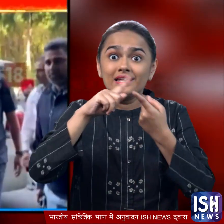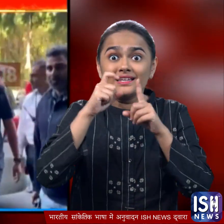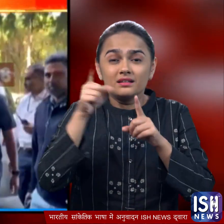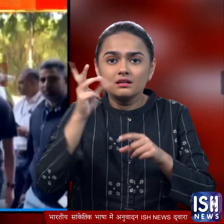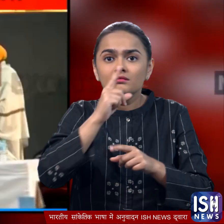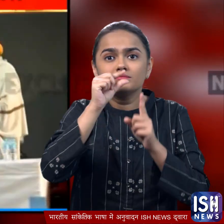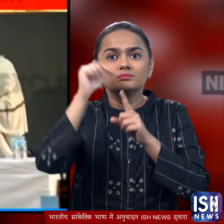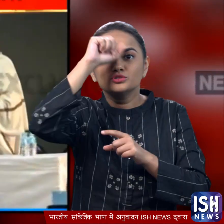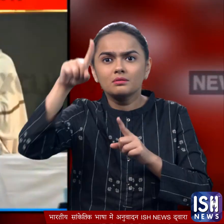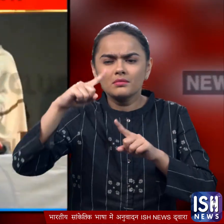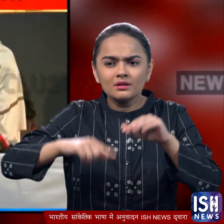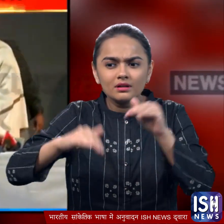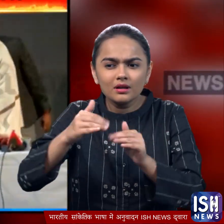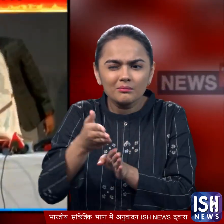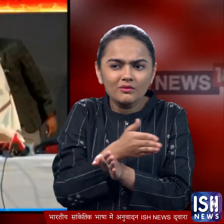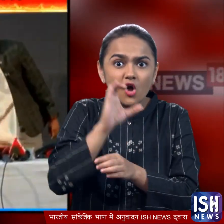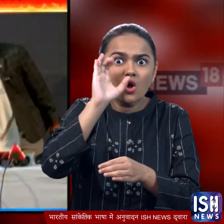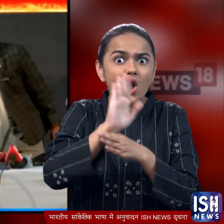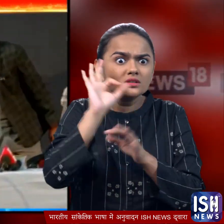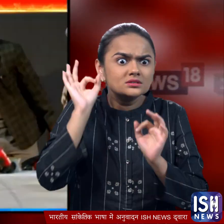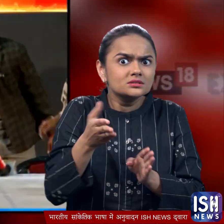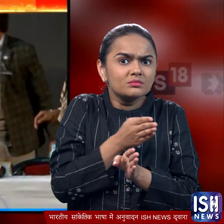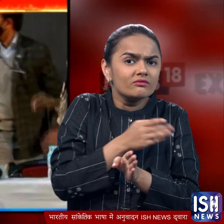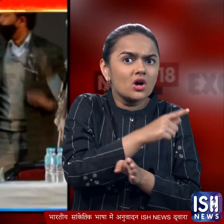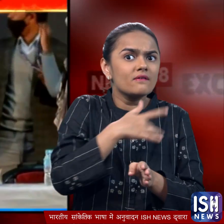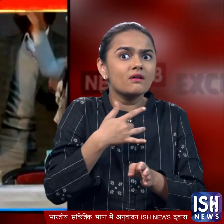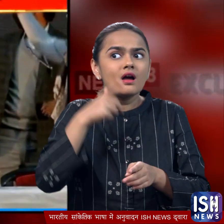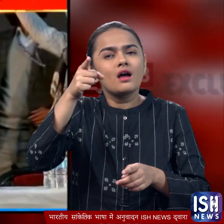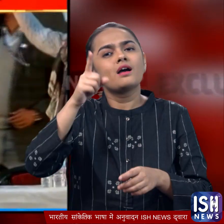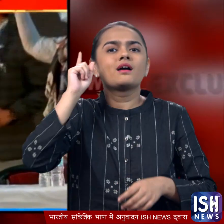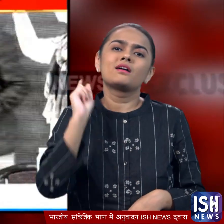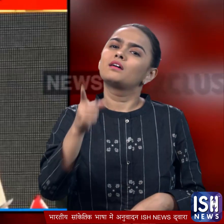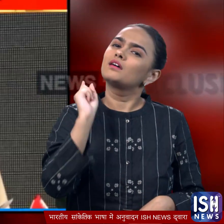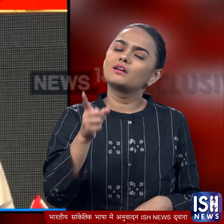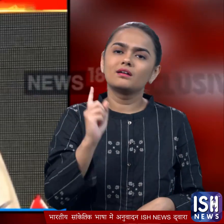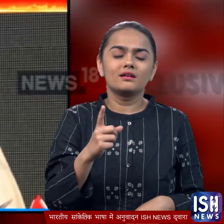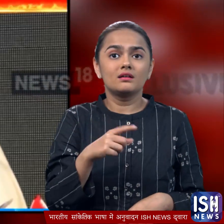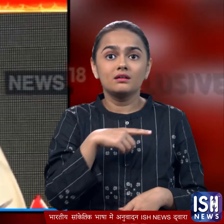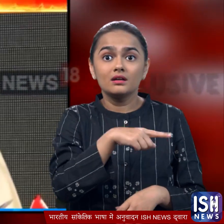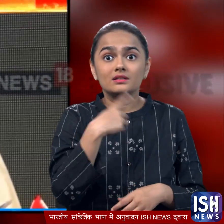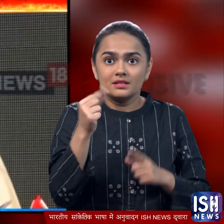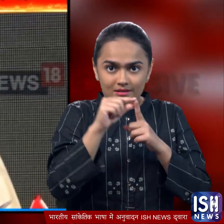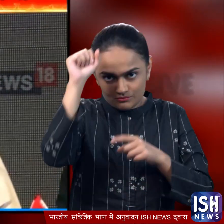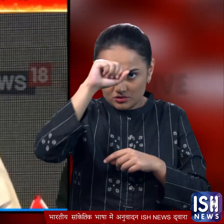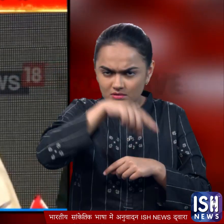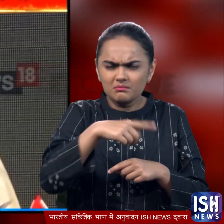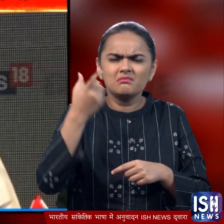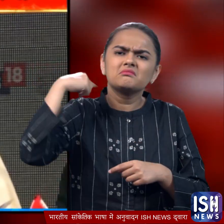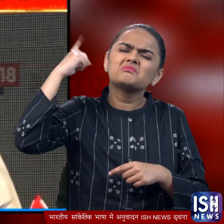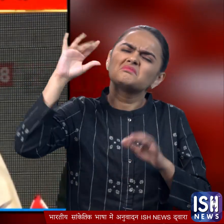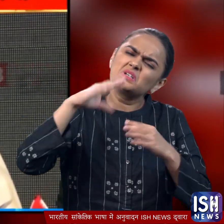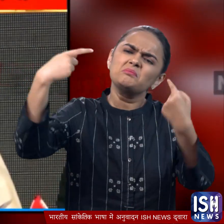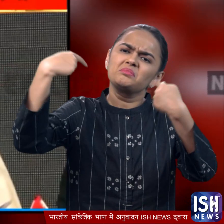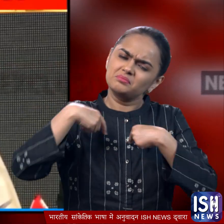छापों को पंजाब में चुनाव से पहले कांग्रेस नेताओं पर दबाव बनाने की कोशिश करार दिया। जद भी दिल्ली पंजाब ते चढ़ के आई